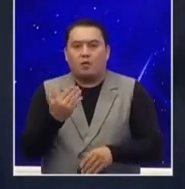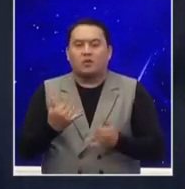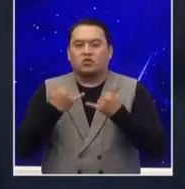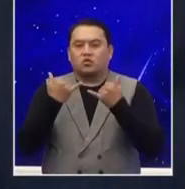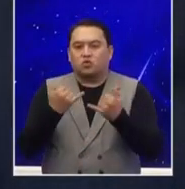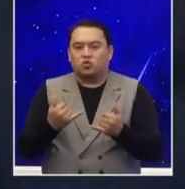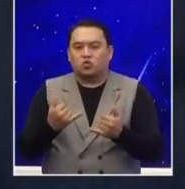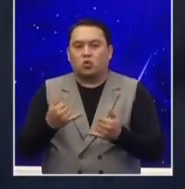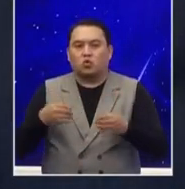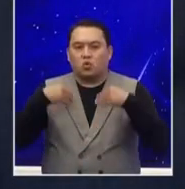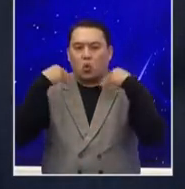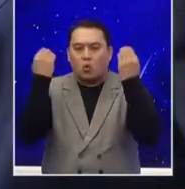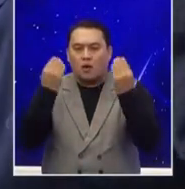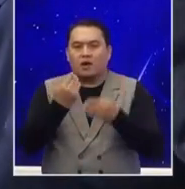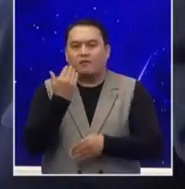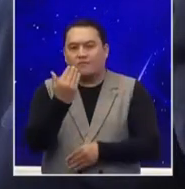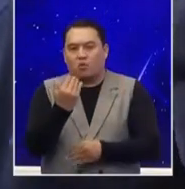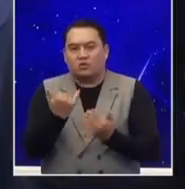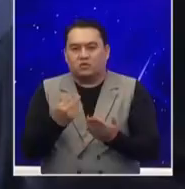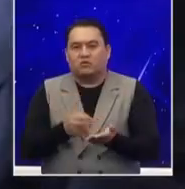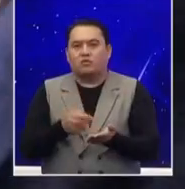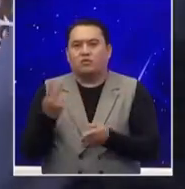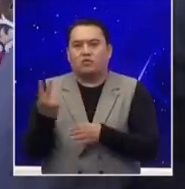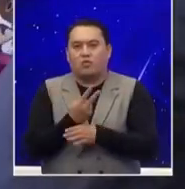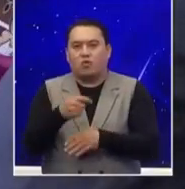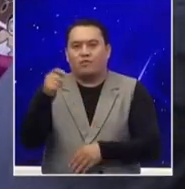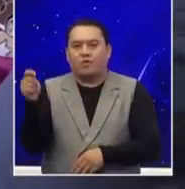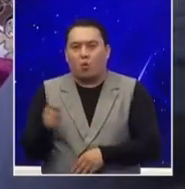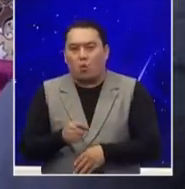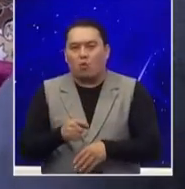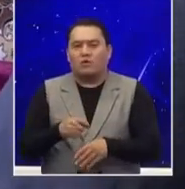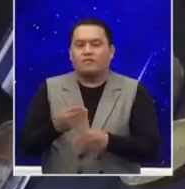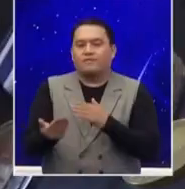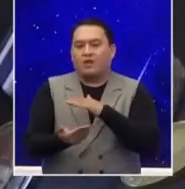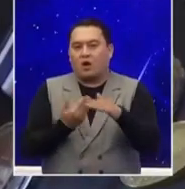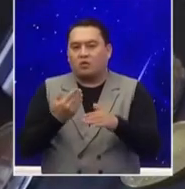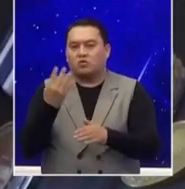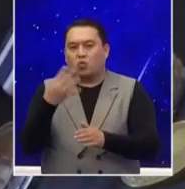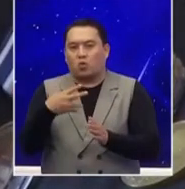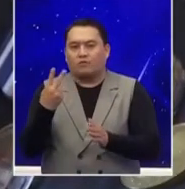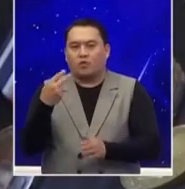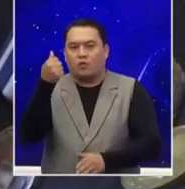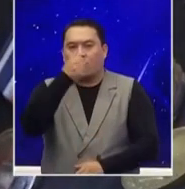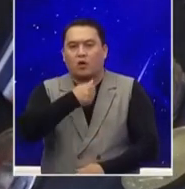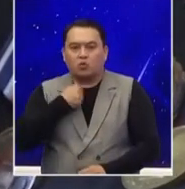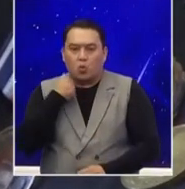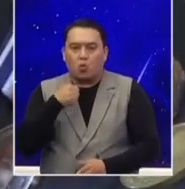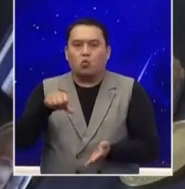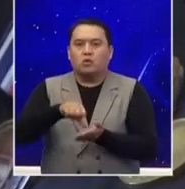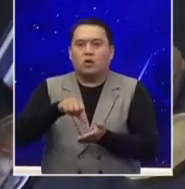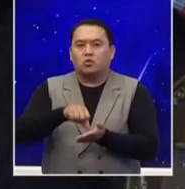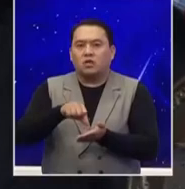соотечественники почетный юбиляр свидетель двух войн призванный на фронт в 1942 году он